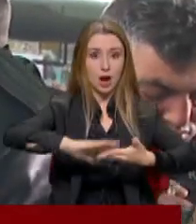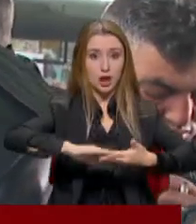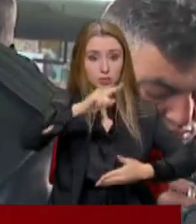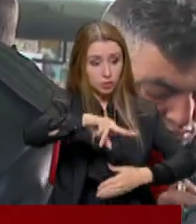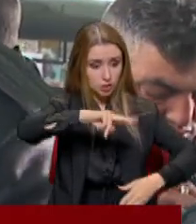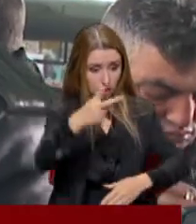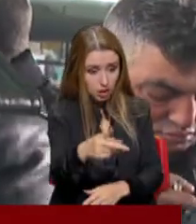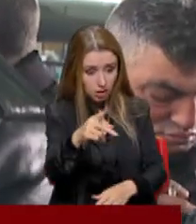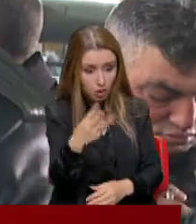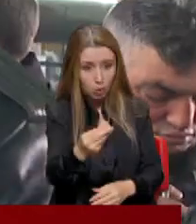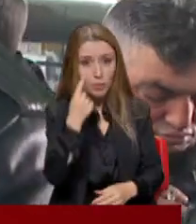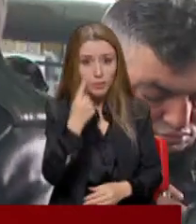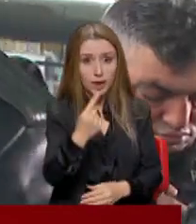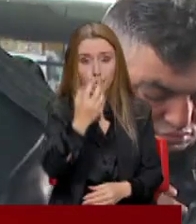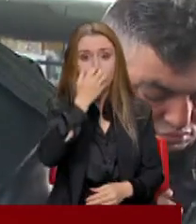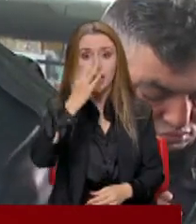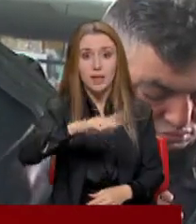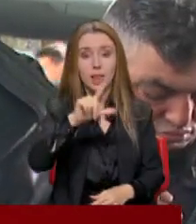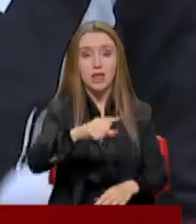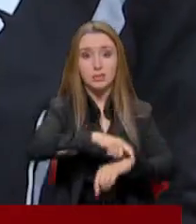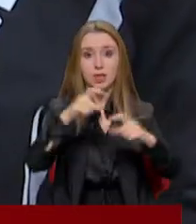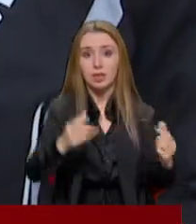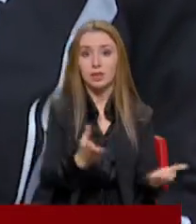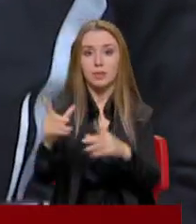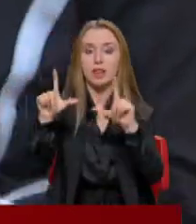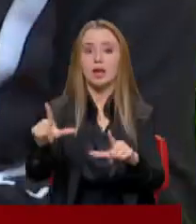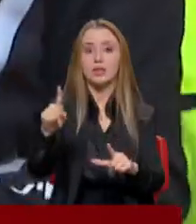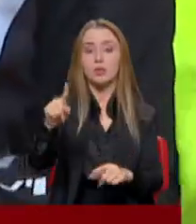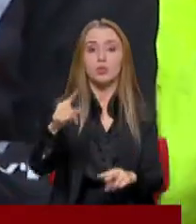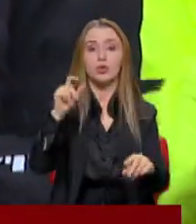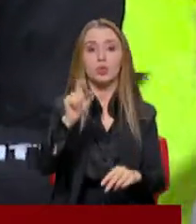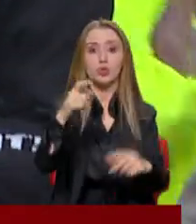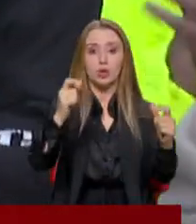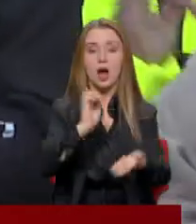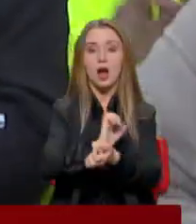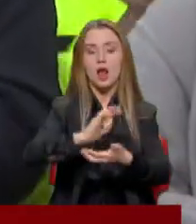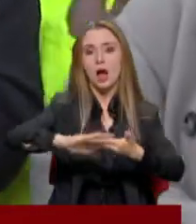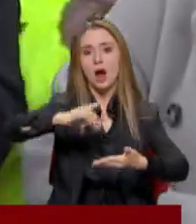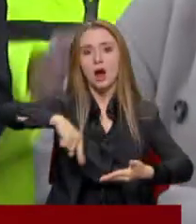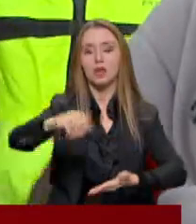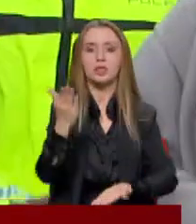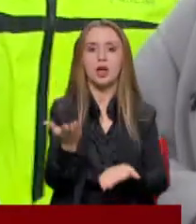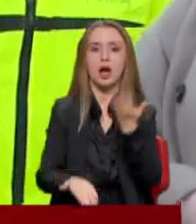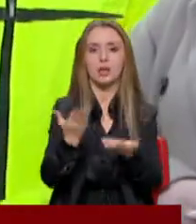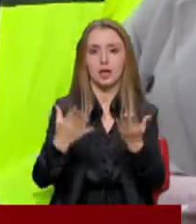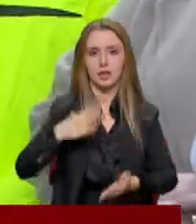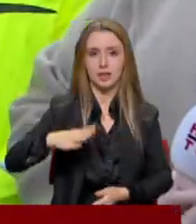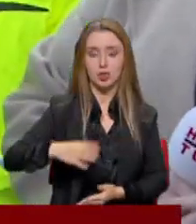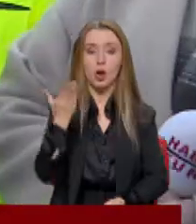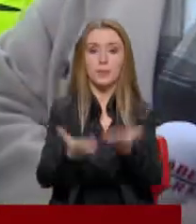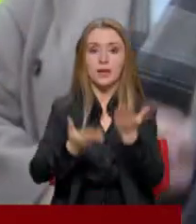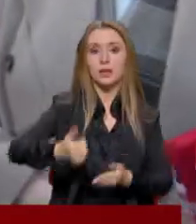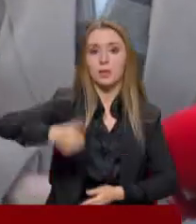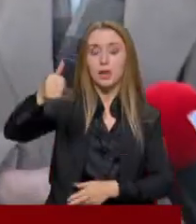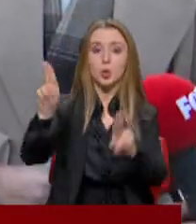yerde yatarken bari bir başında bekleseydin hastaneye götürseydin kurye Yunus Emre Göçer'in ailesi ve Arkadaşları adalet için bir aradaydı adalet